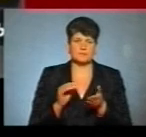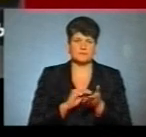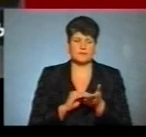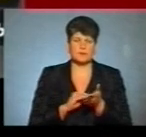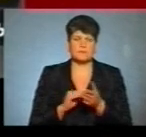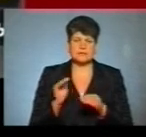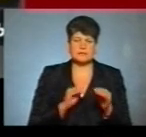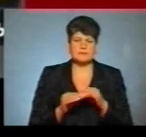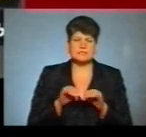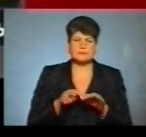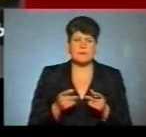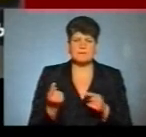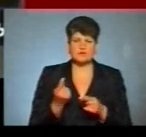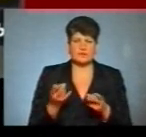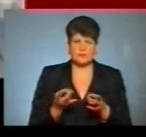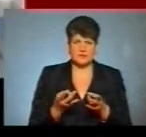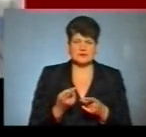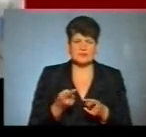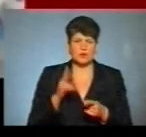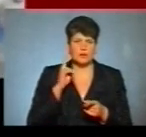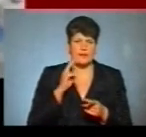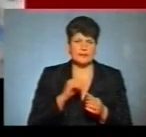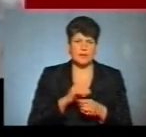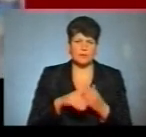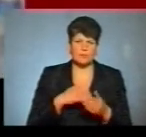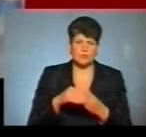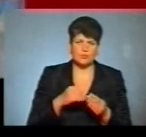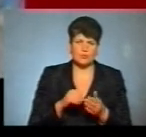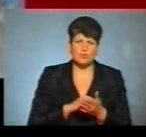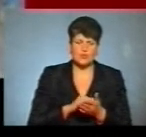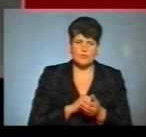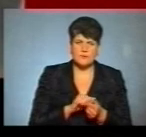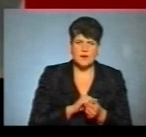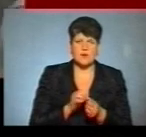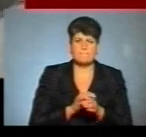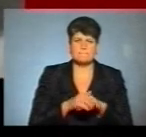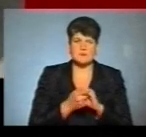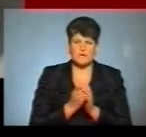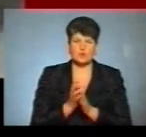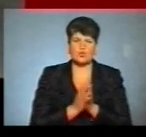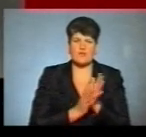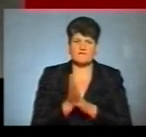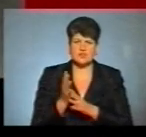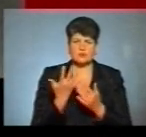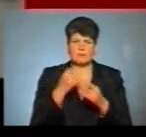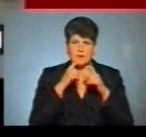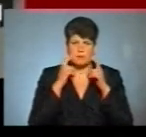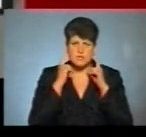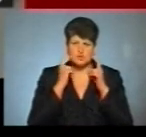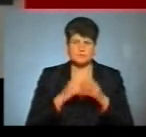Першої необхідності. Сюди в набір ходить туалетний папір, мило, рукавички, 5